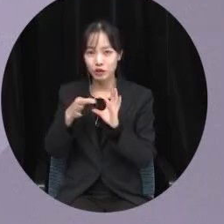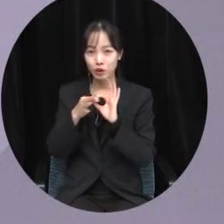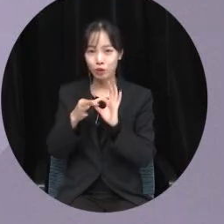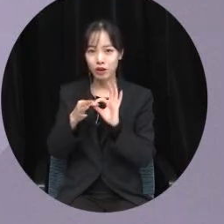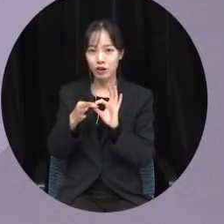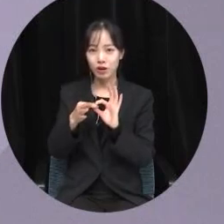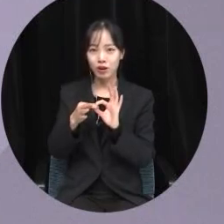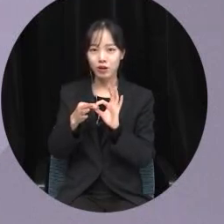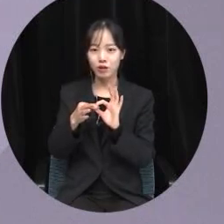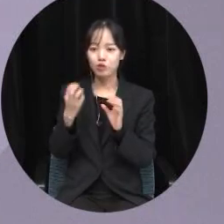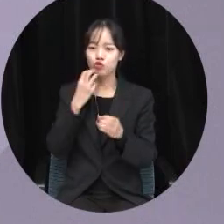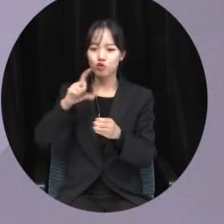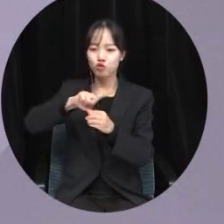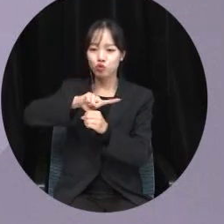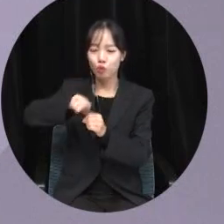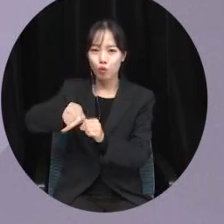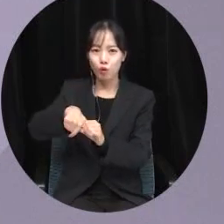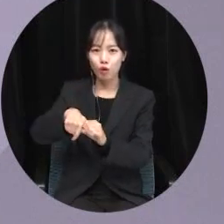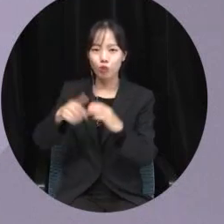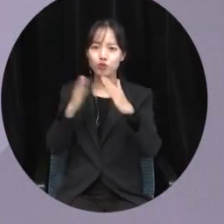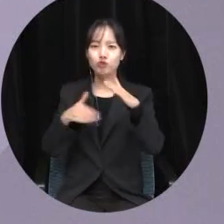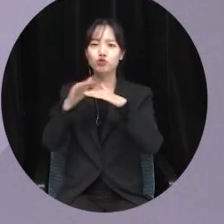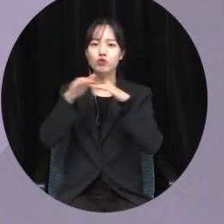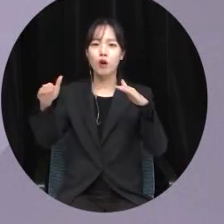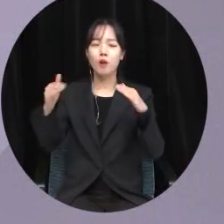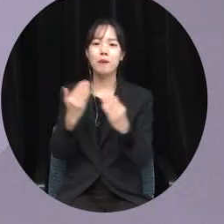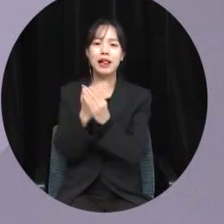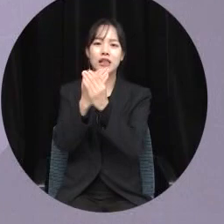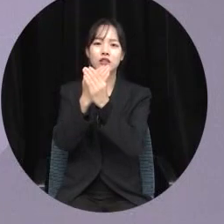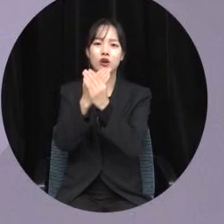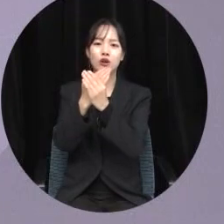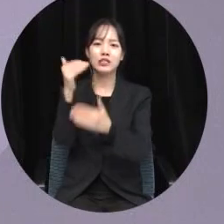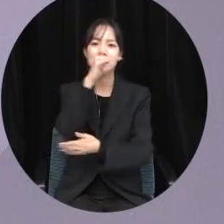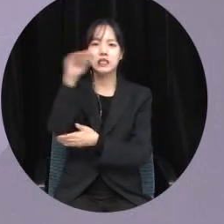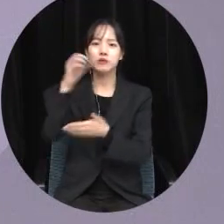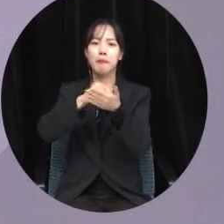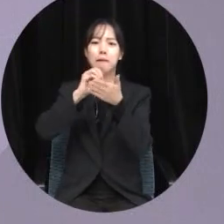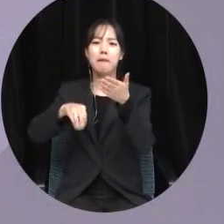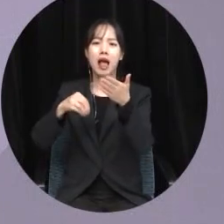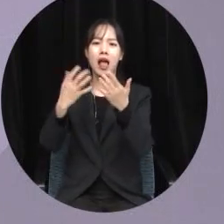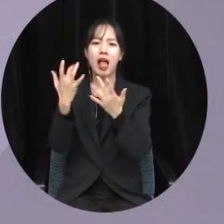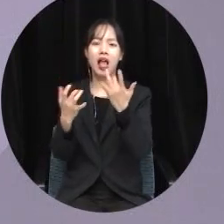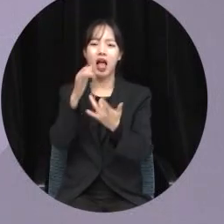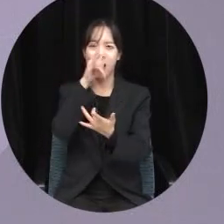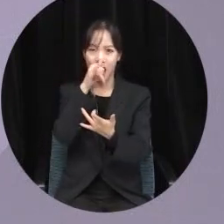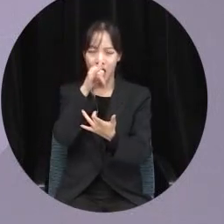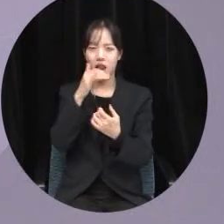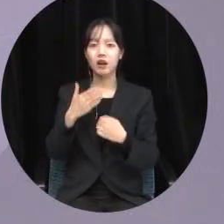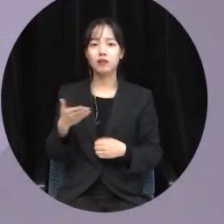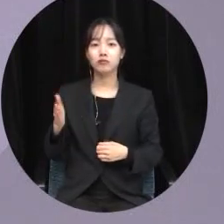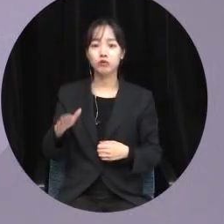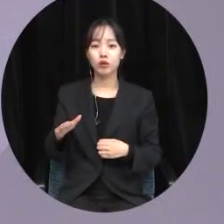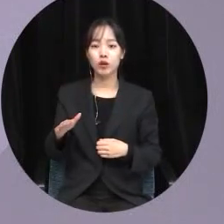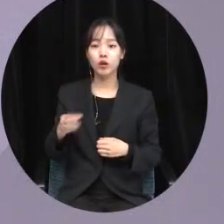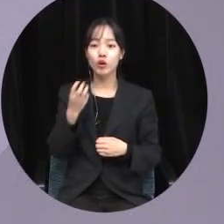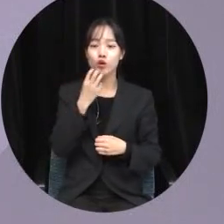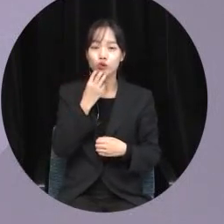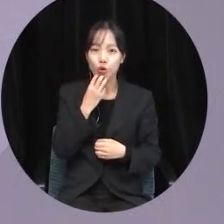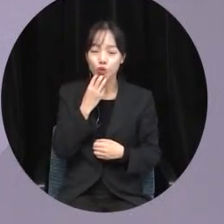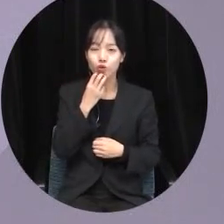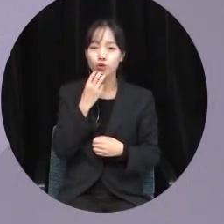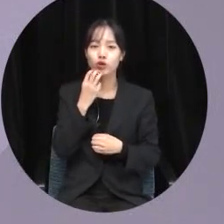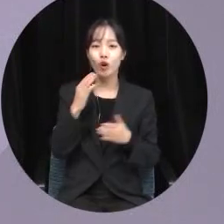균형발전 항목이 빠져 있습니다. 그렇지만 즉 서울과 경기, 인천까지를 포함해 수도권이라